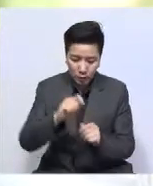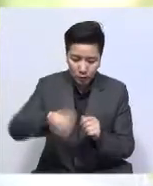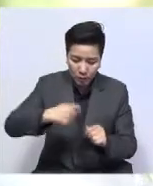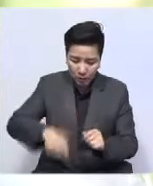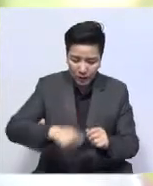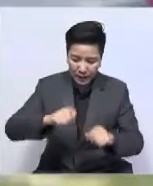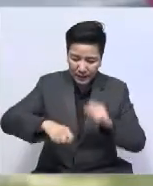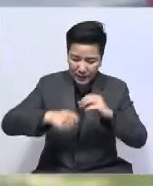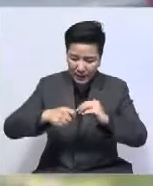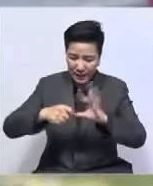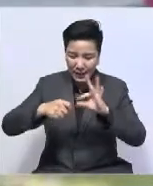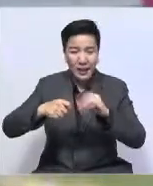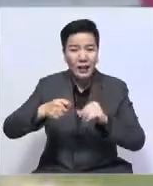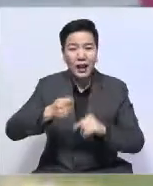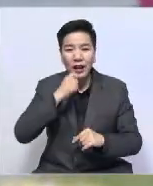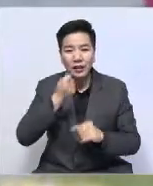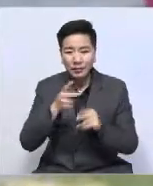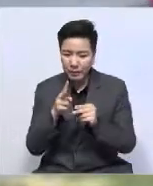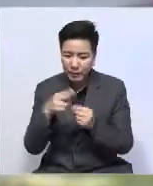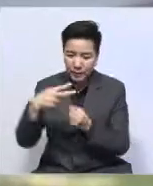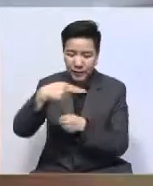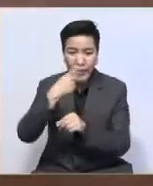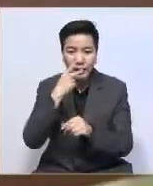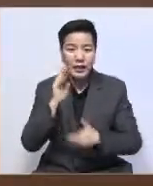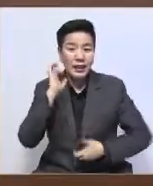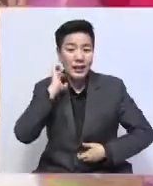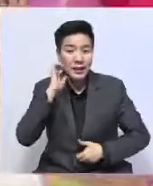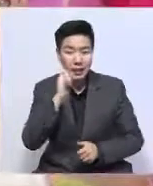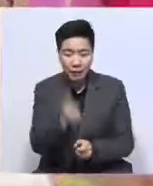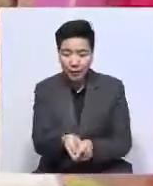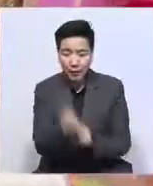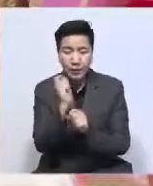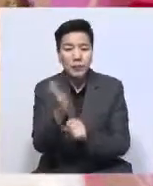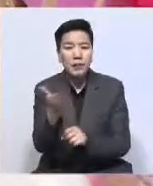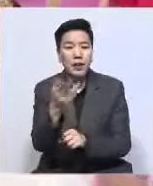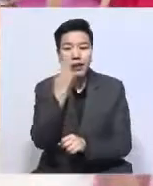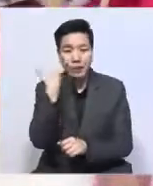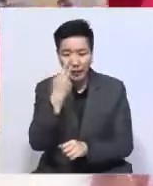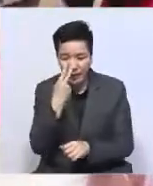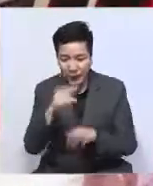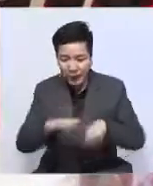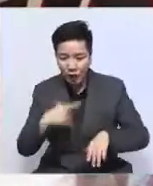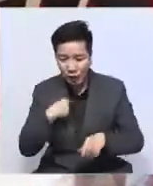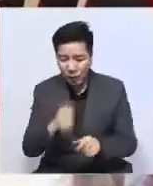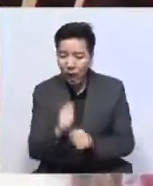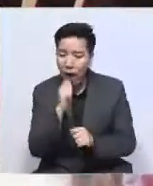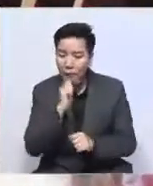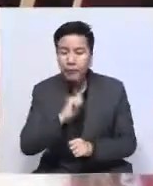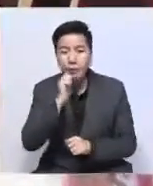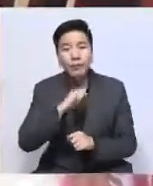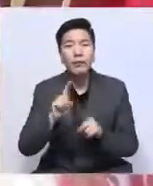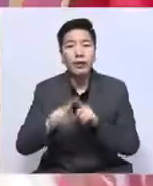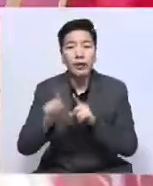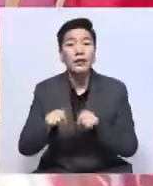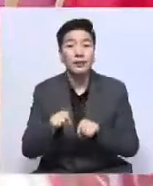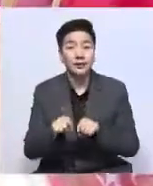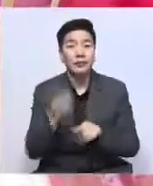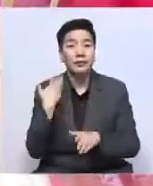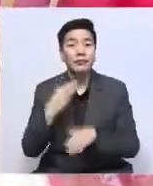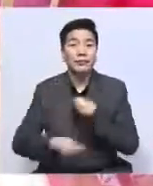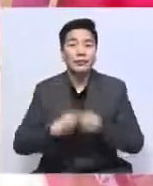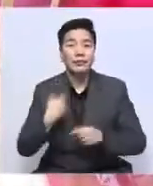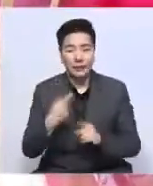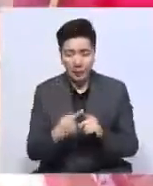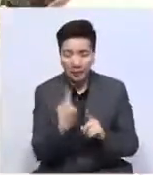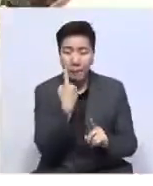นเทน้ำเทท่าโดยเฉพาะน้ำตาลปั้นรูปลิงตกปลานะคะที่เด็กๆ เห็นแล้วเนี่ยจะชอบเป็นพิเศษด้วยขายมาตั้งแ